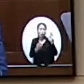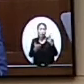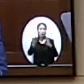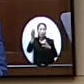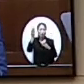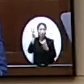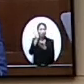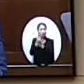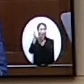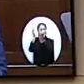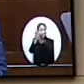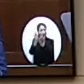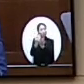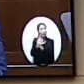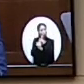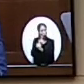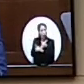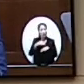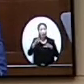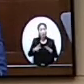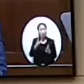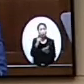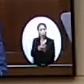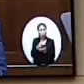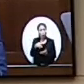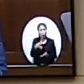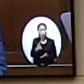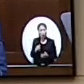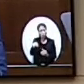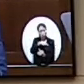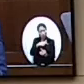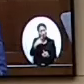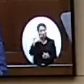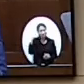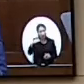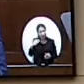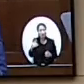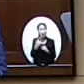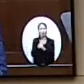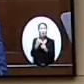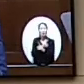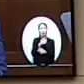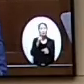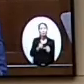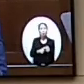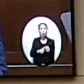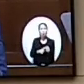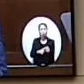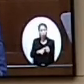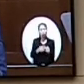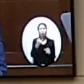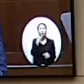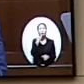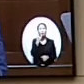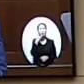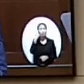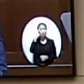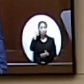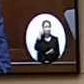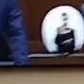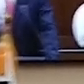조문을 정비하는 등 현행 조례의 운영상 미비점을 보완 개선하기 위한 것으로 적정한 조례